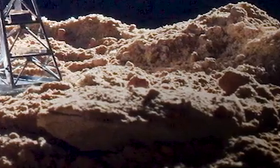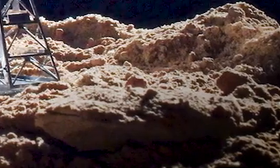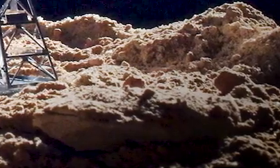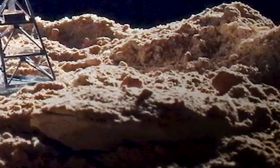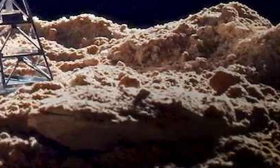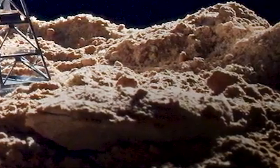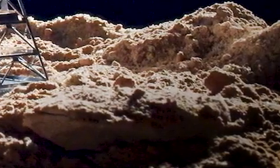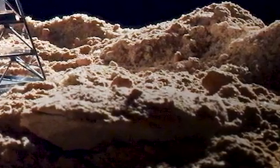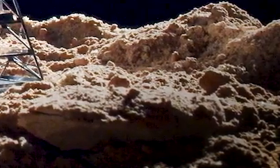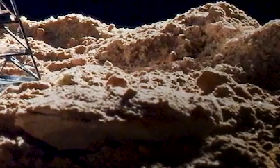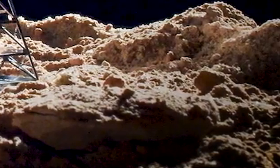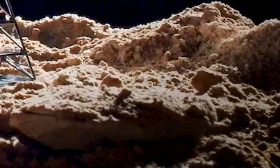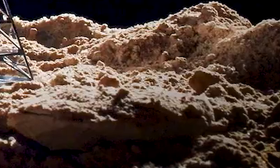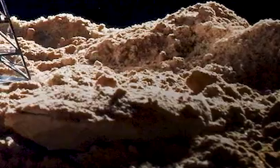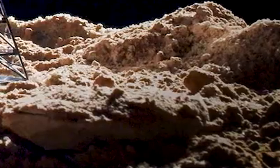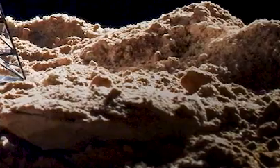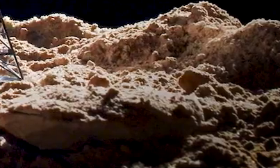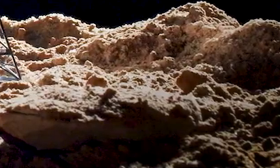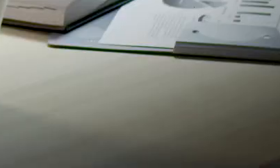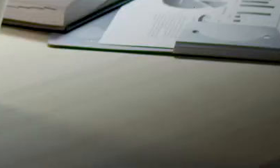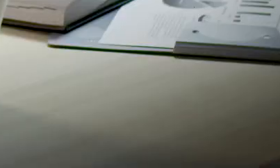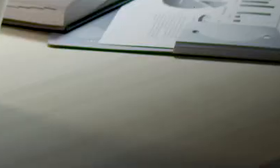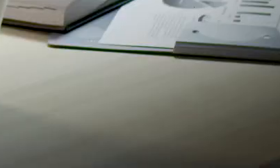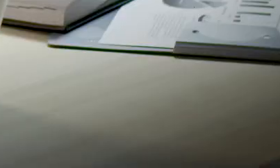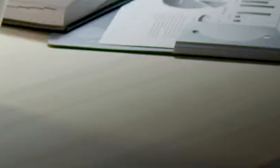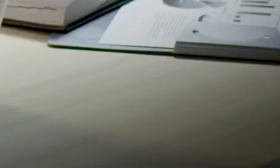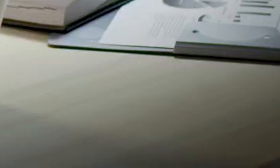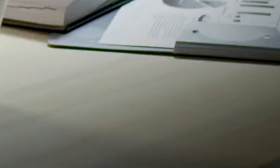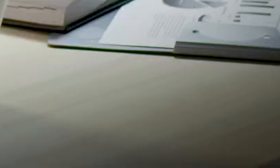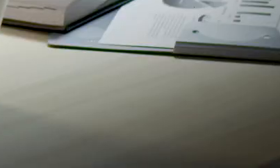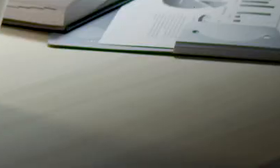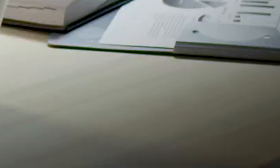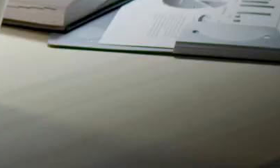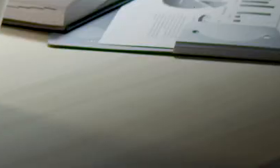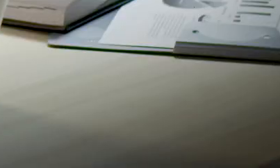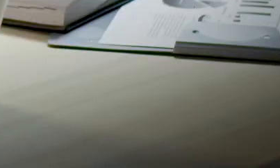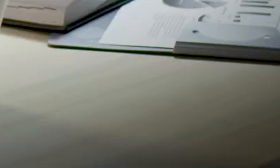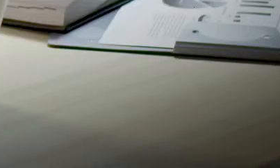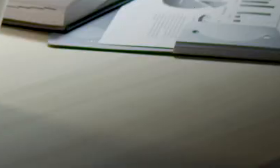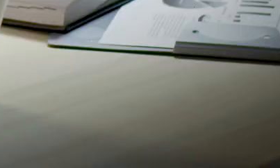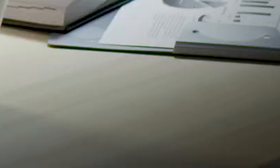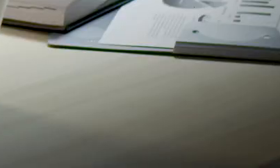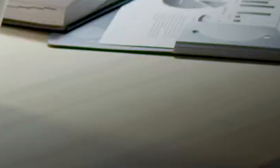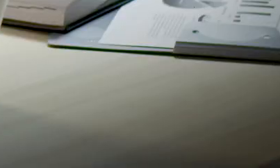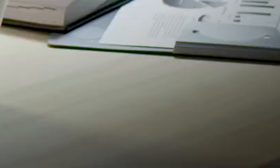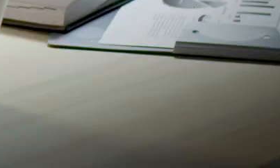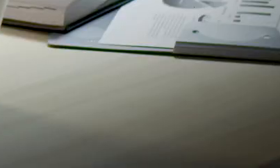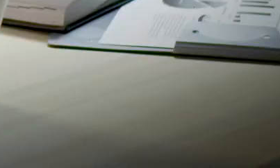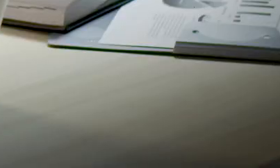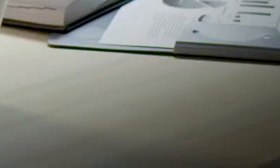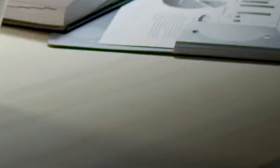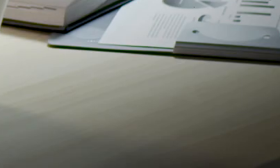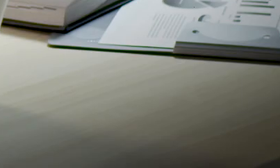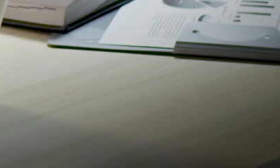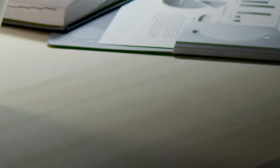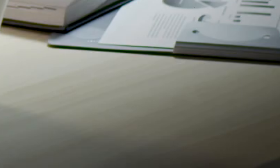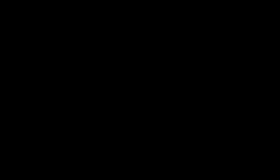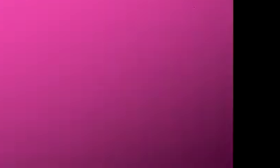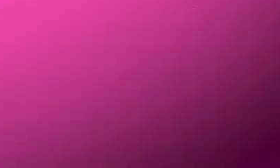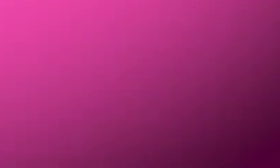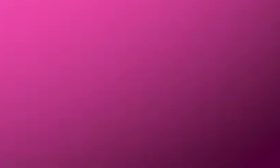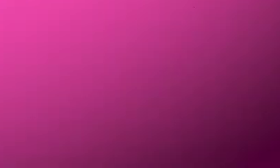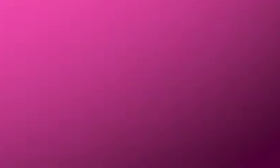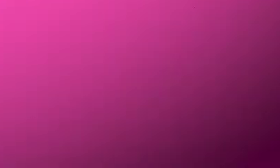தொலைவு மாறி வருகிறதா இல்லையா என்பதை கண்டுபிடிக்க முடியும். அதன்படி இரண்டுக்கும் இடையிலுள்ள தூரம் மாறிக்கொண்டே வருவதாக தற்போது உறுதி